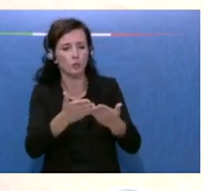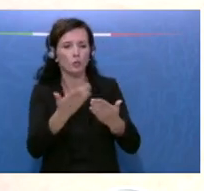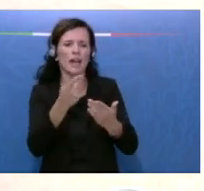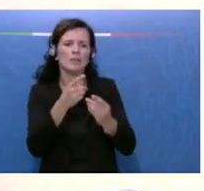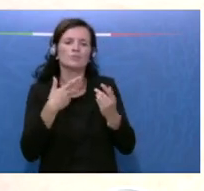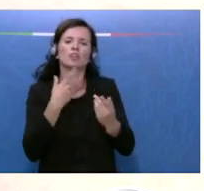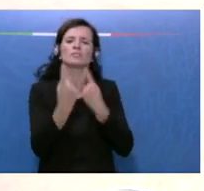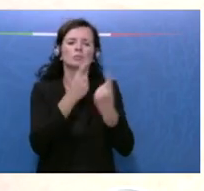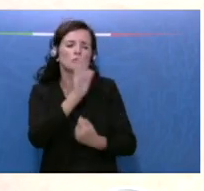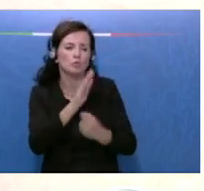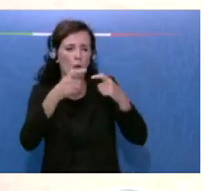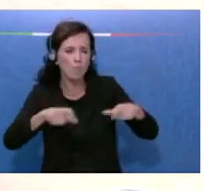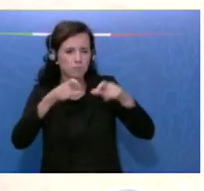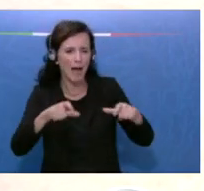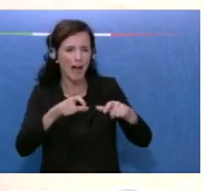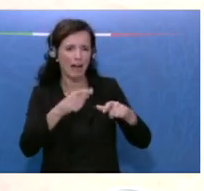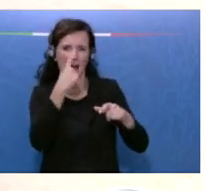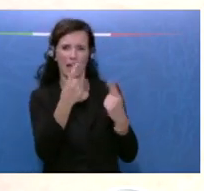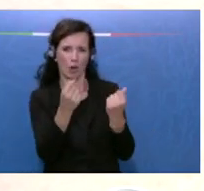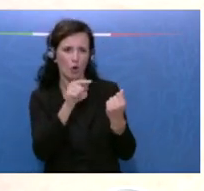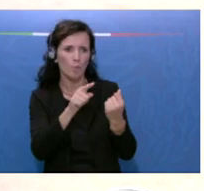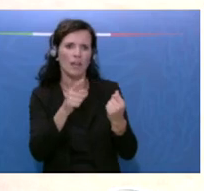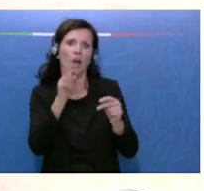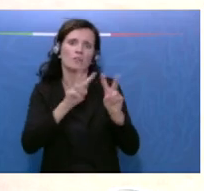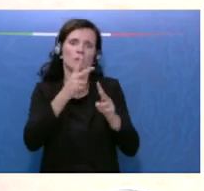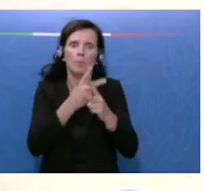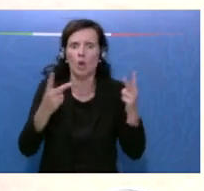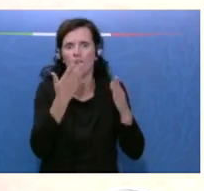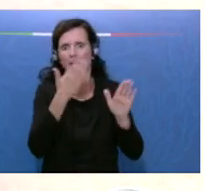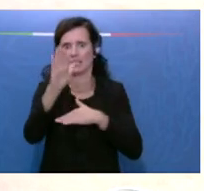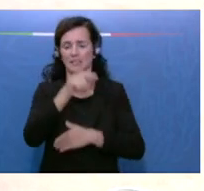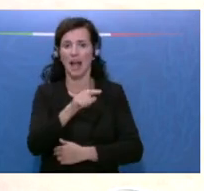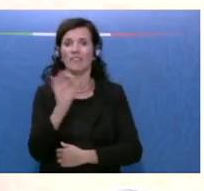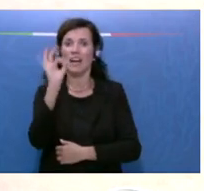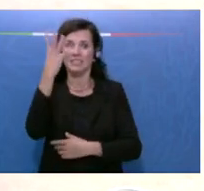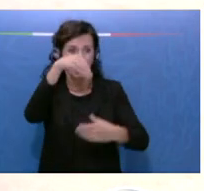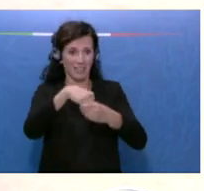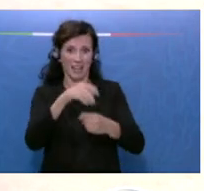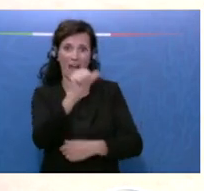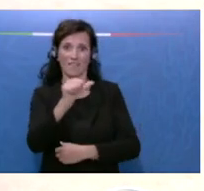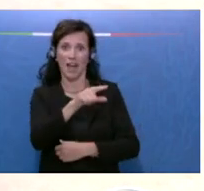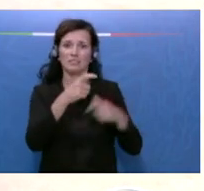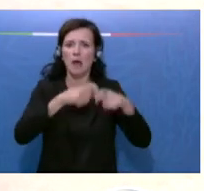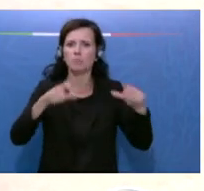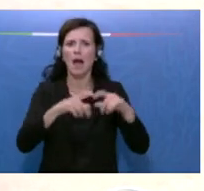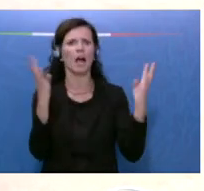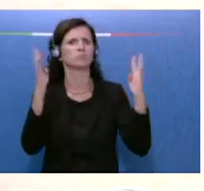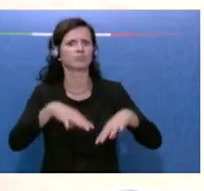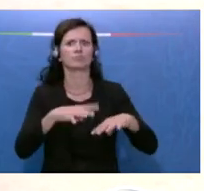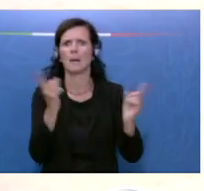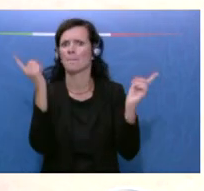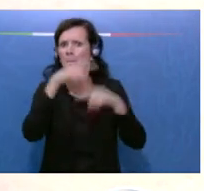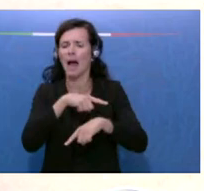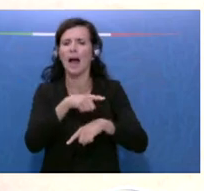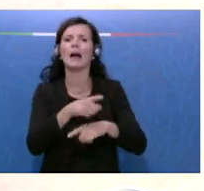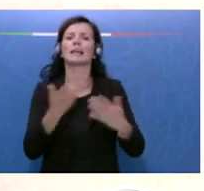bancario che è rimasto perché di nuovo se le banche crollano completamente non non c'è più